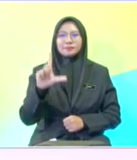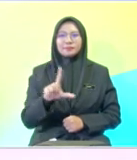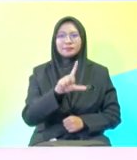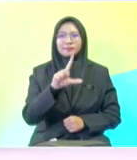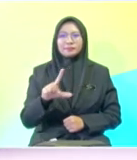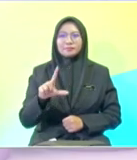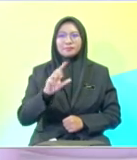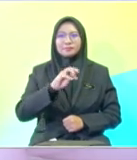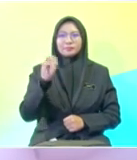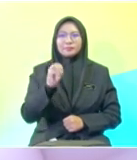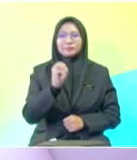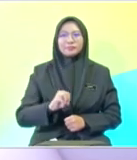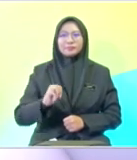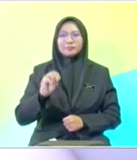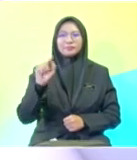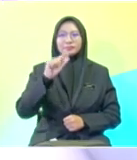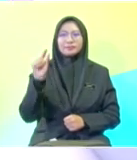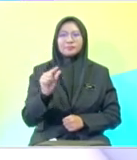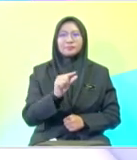Salamun Qolam